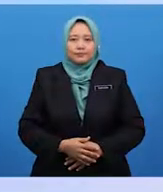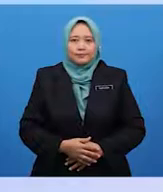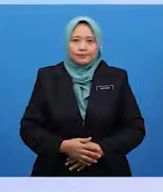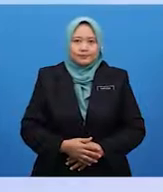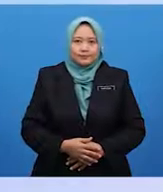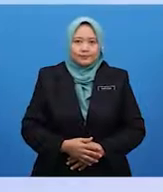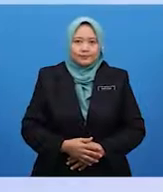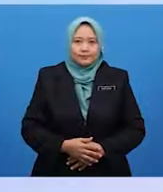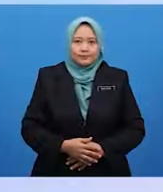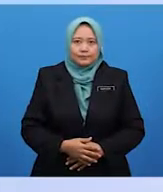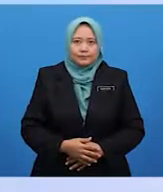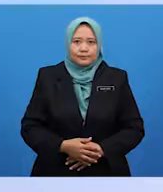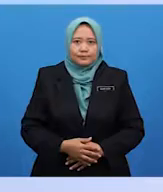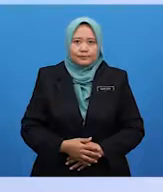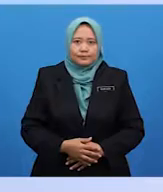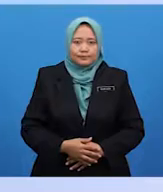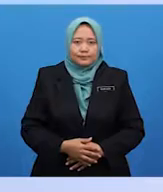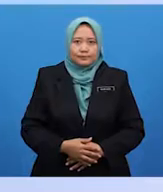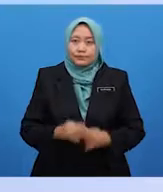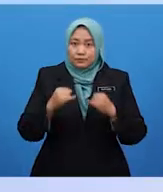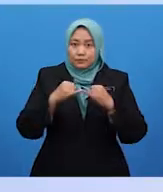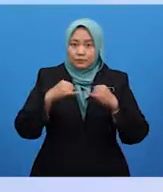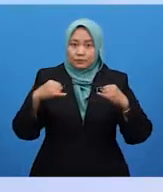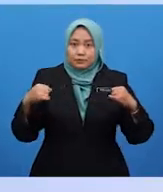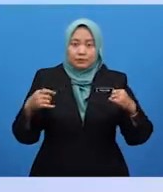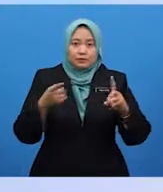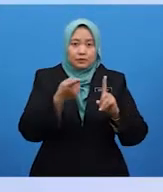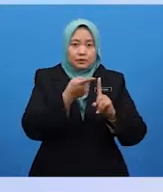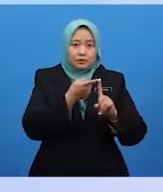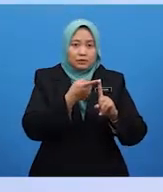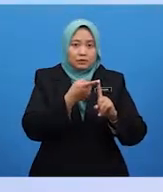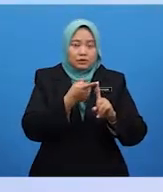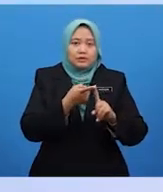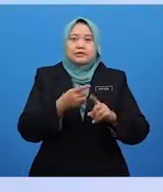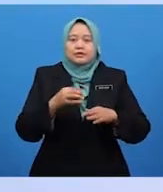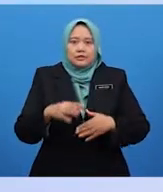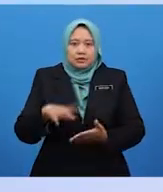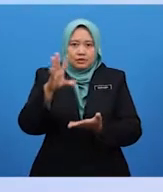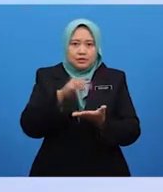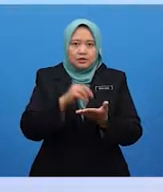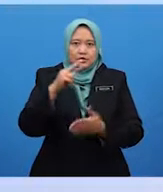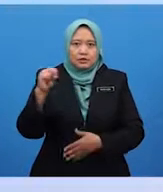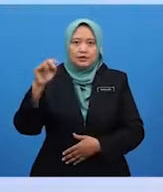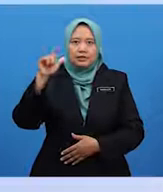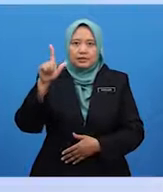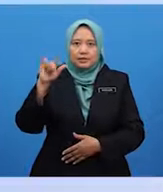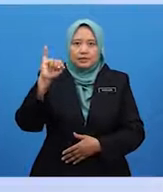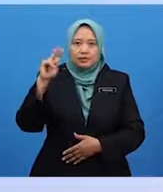dicetak. Jenis-jenis cetakan timbulan. Yang pertama, cetakan lino, cetakan blok